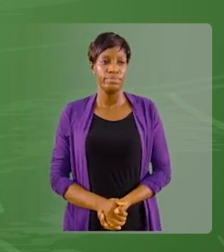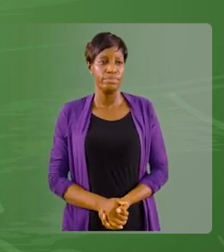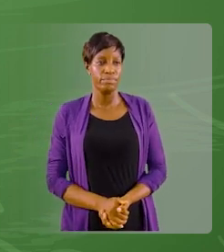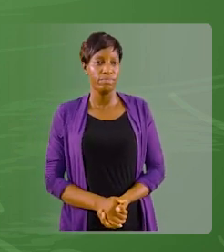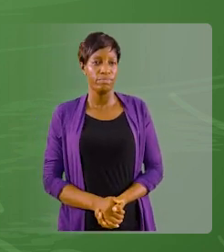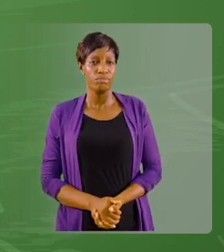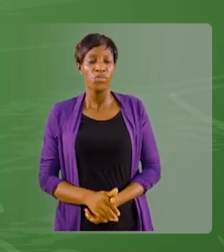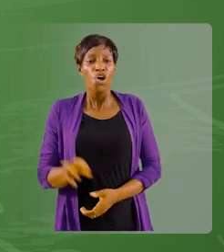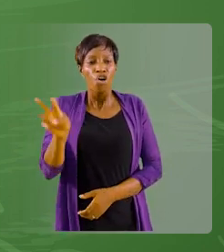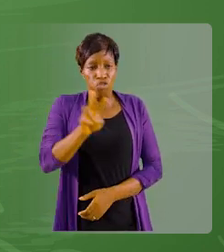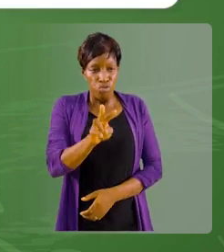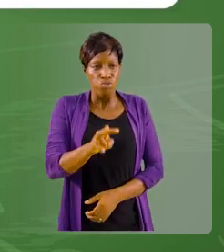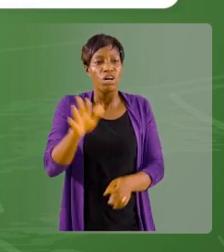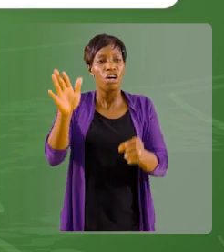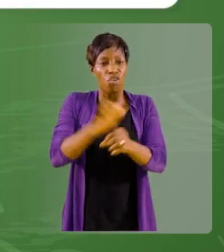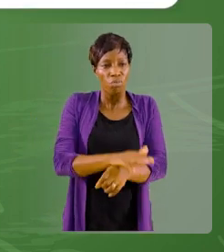Vous allez compléter.